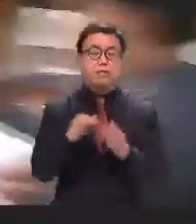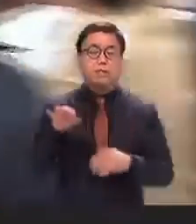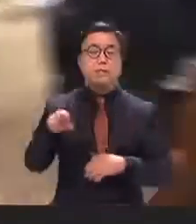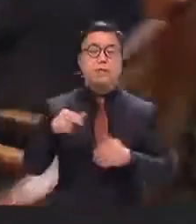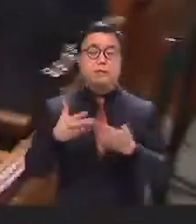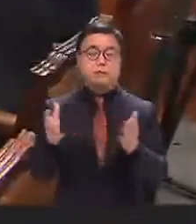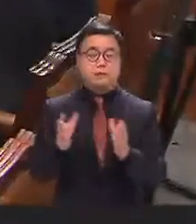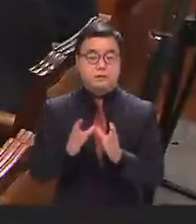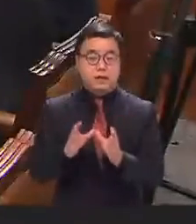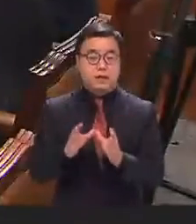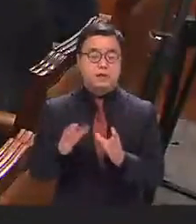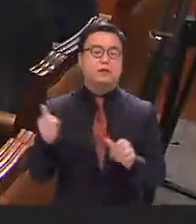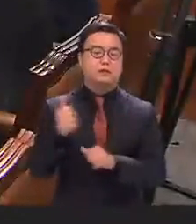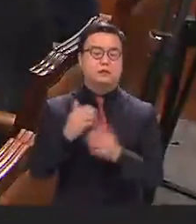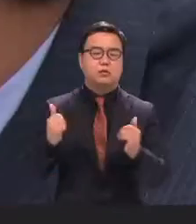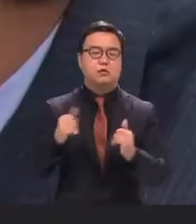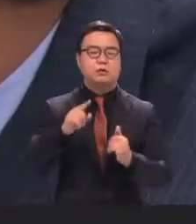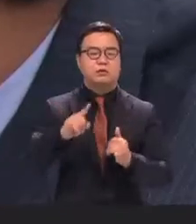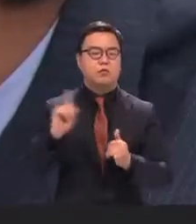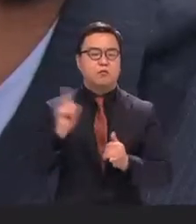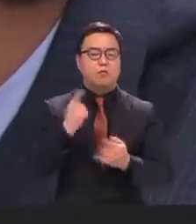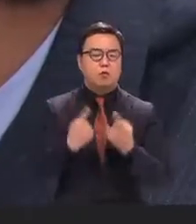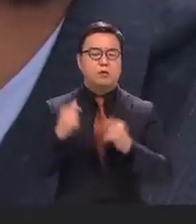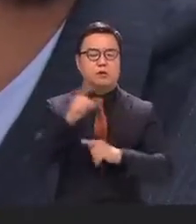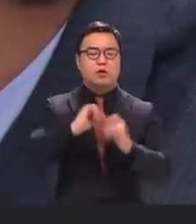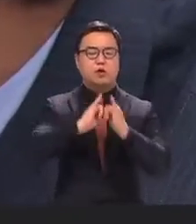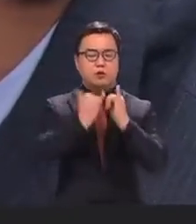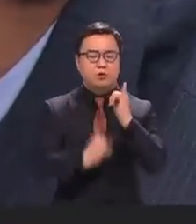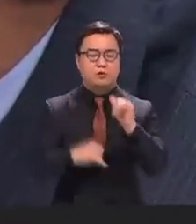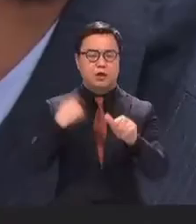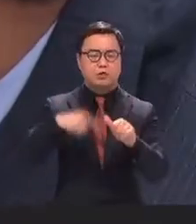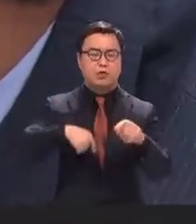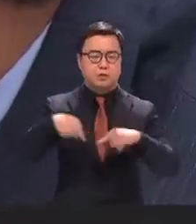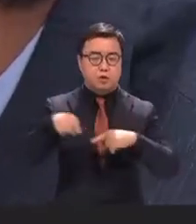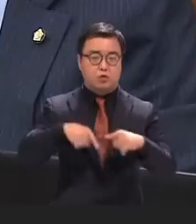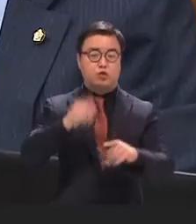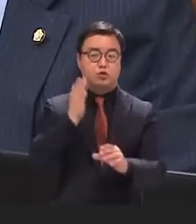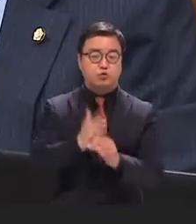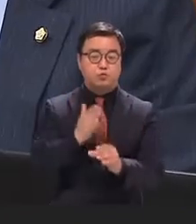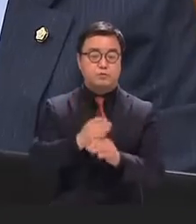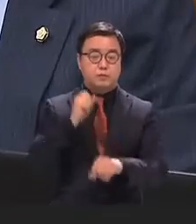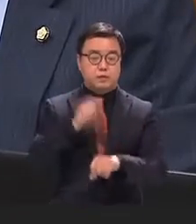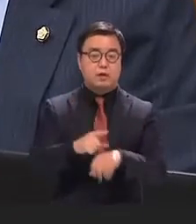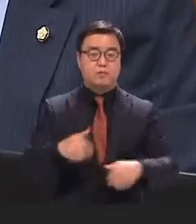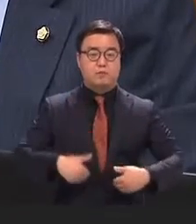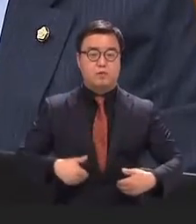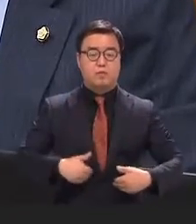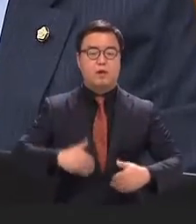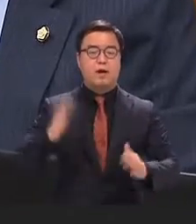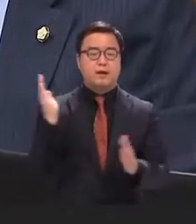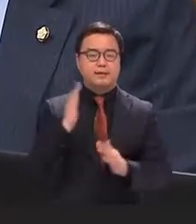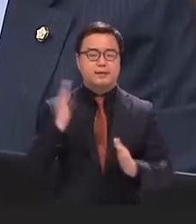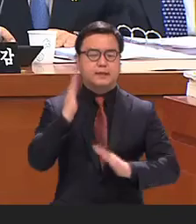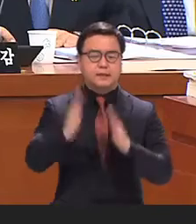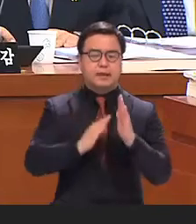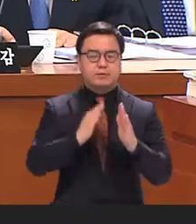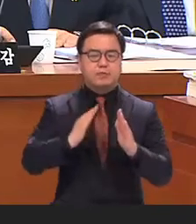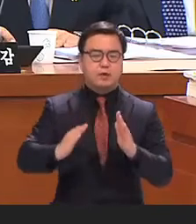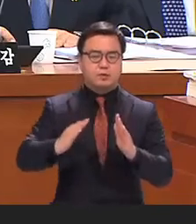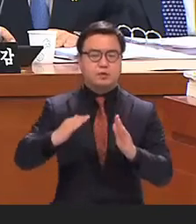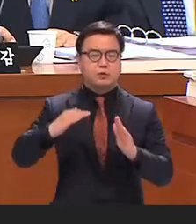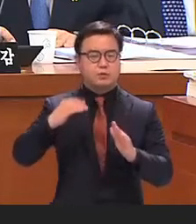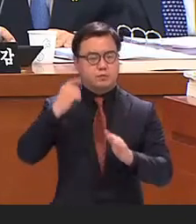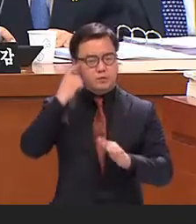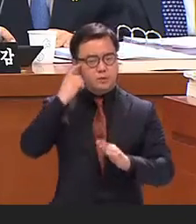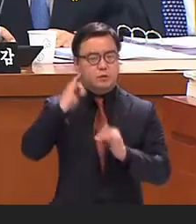의원들은 역사 교육은 무엇보다 정치적 중립성이 중요하다며 학생들에게 객관적 역사관을 심는 것이 교육감의